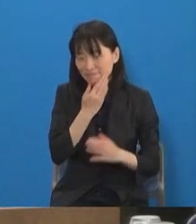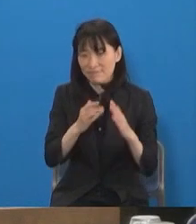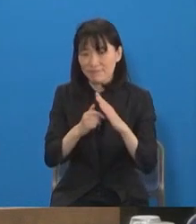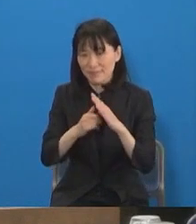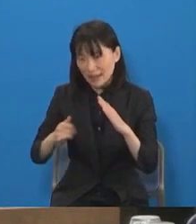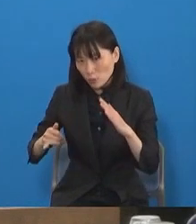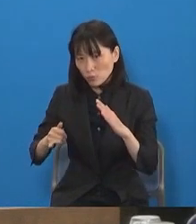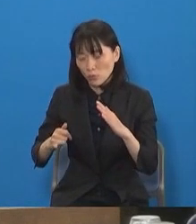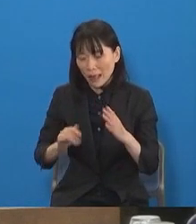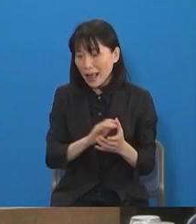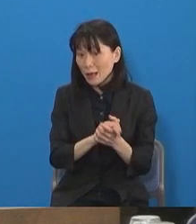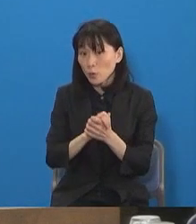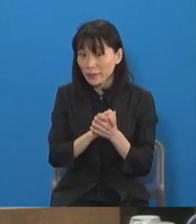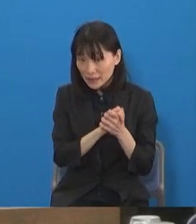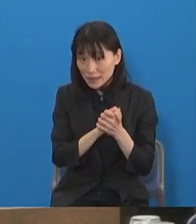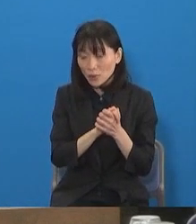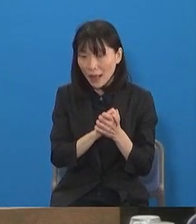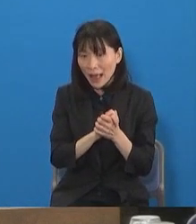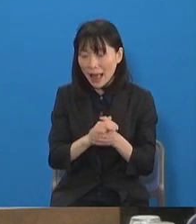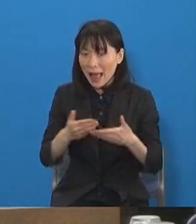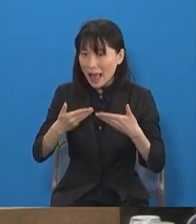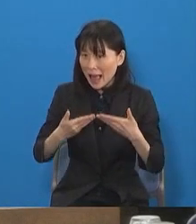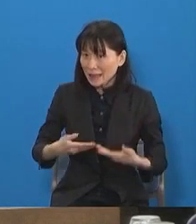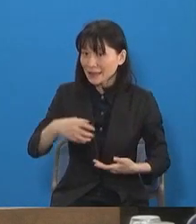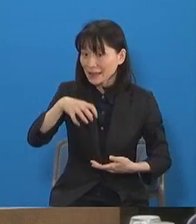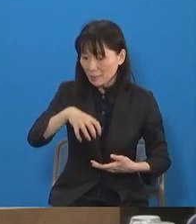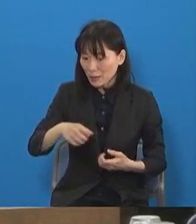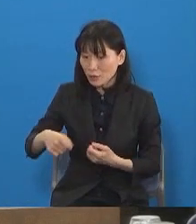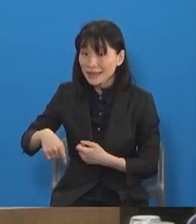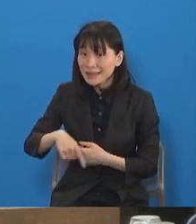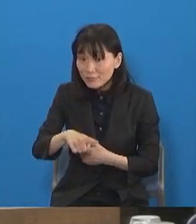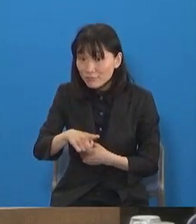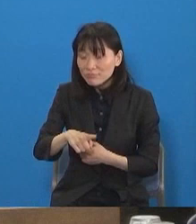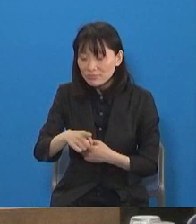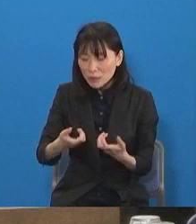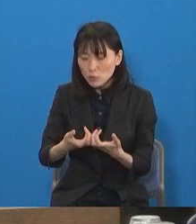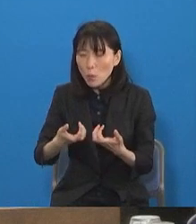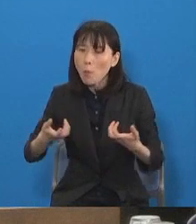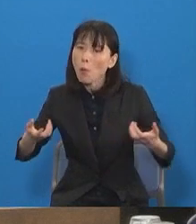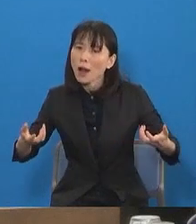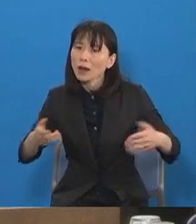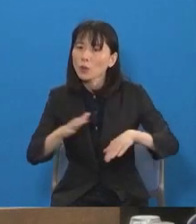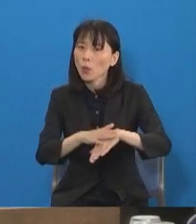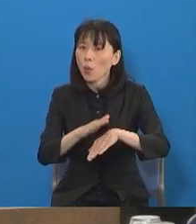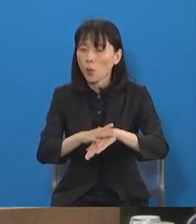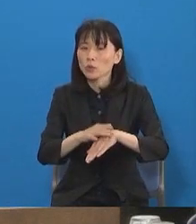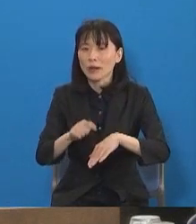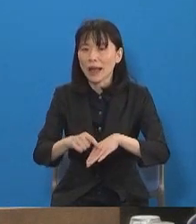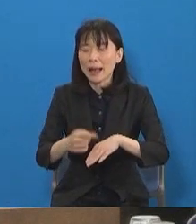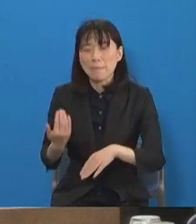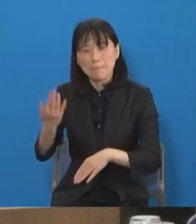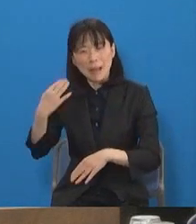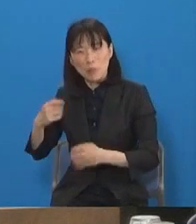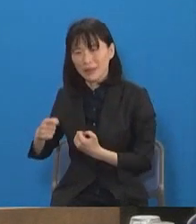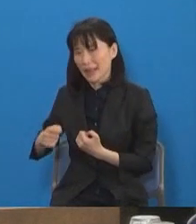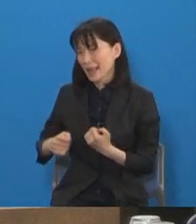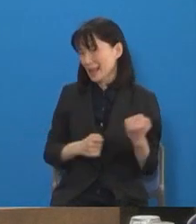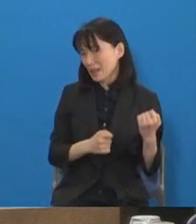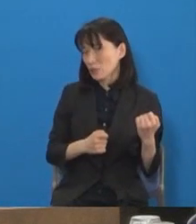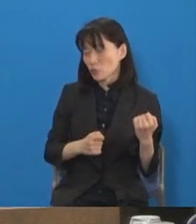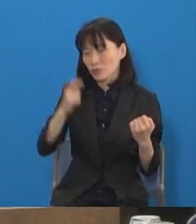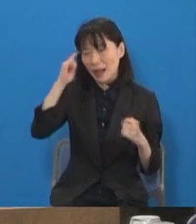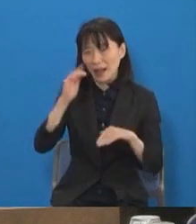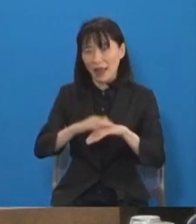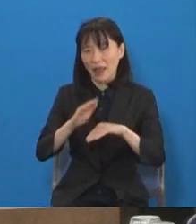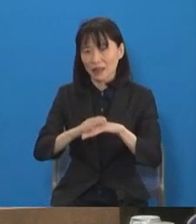り、知人であったり、安全なところに行くという分散避難や、事前避難という考え方が推奨されてい